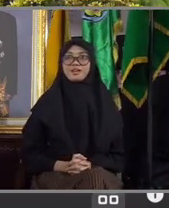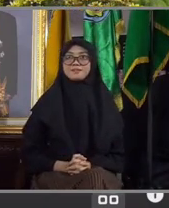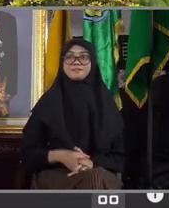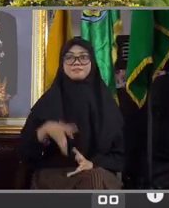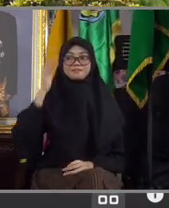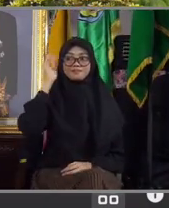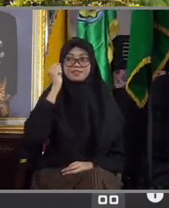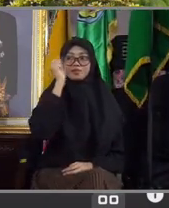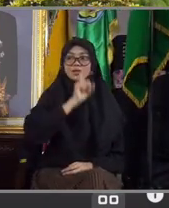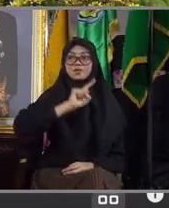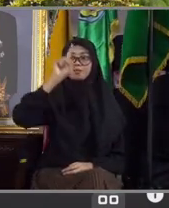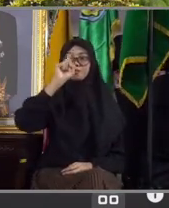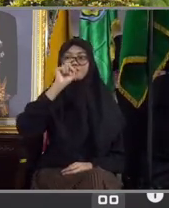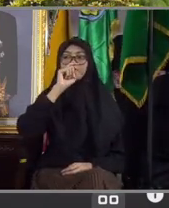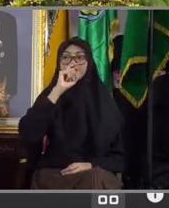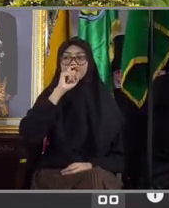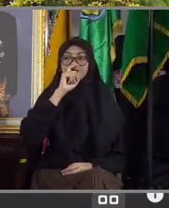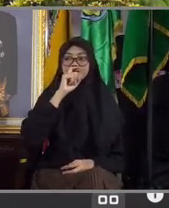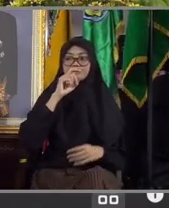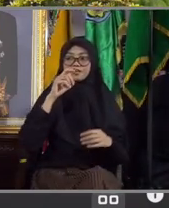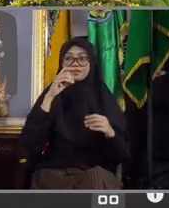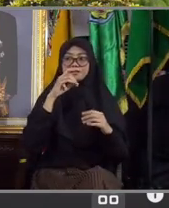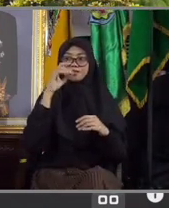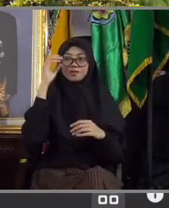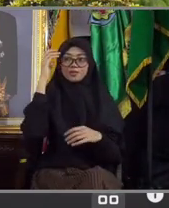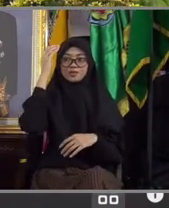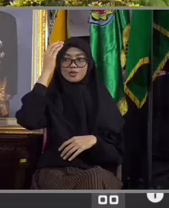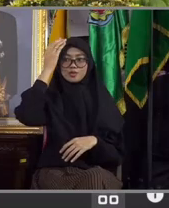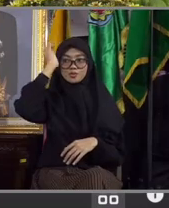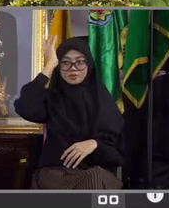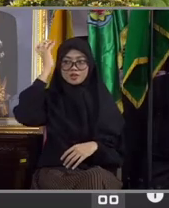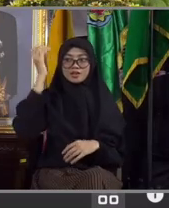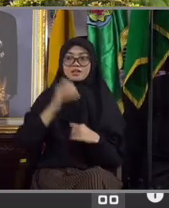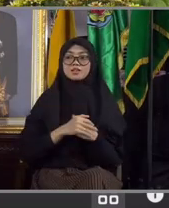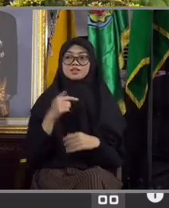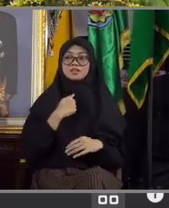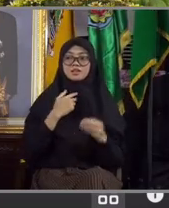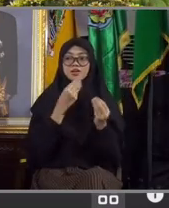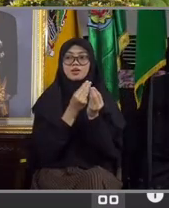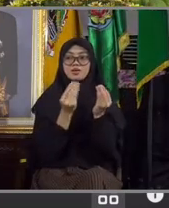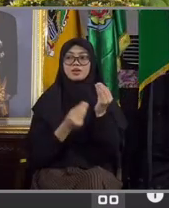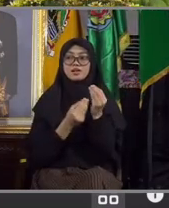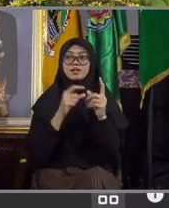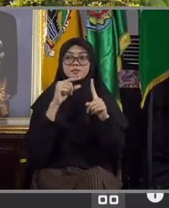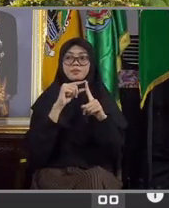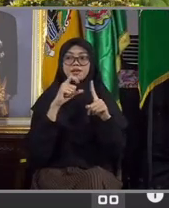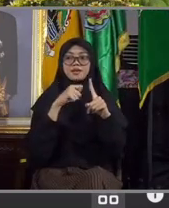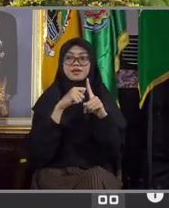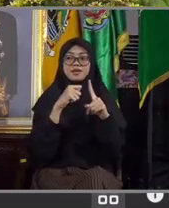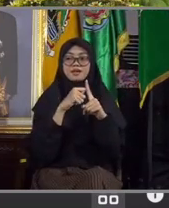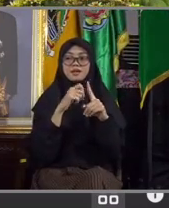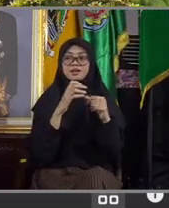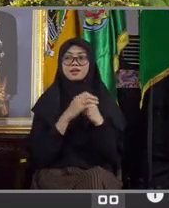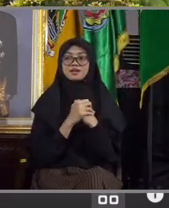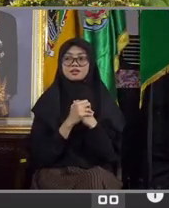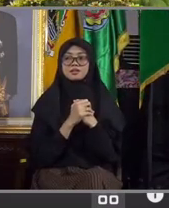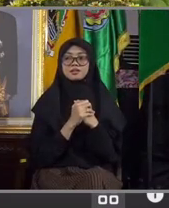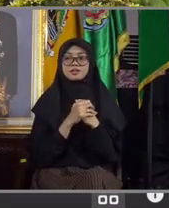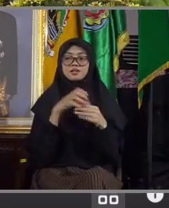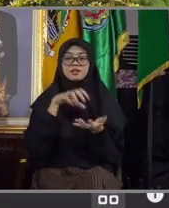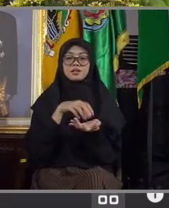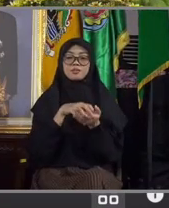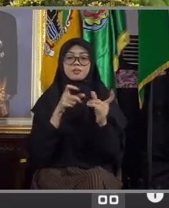Assalamualaikum Bapak Gubernur. Waalaikumsalam, Bu. Saya wakil dari PKK juga FKK Kelurahan